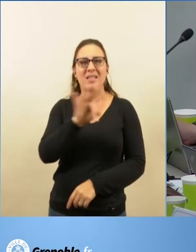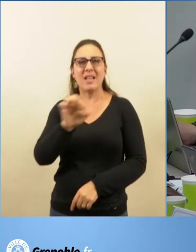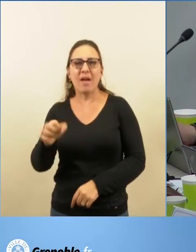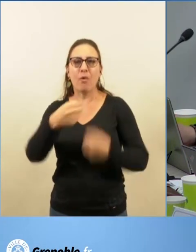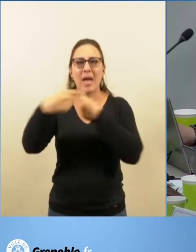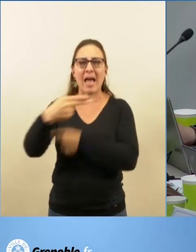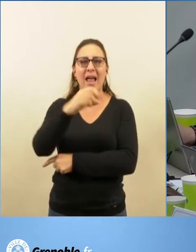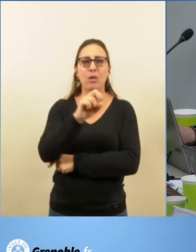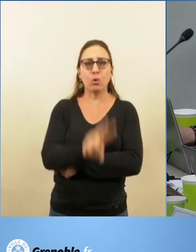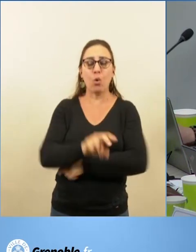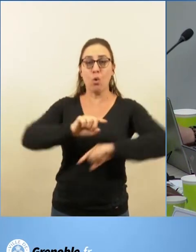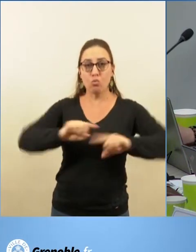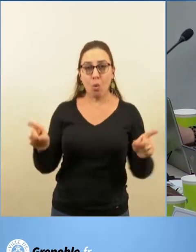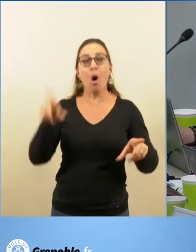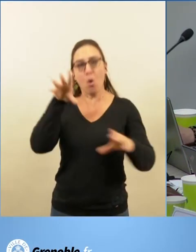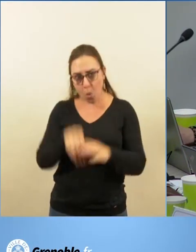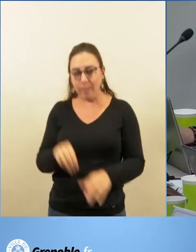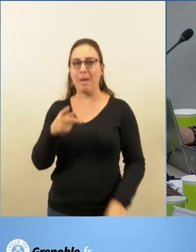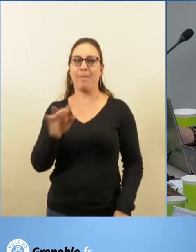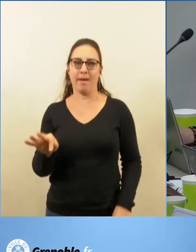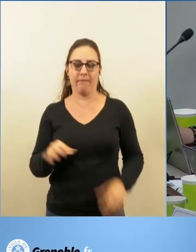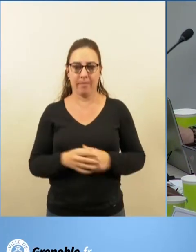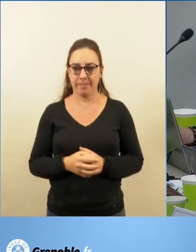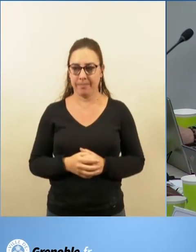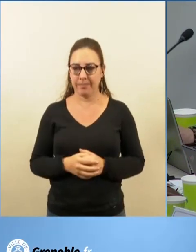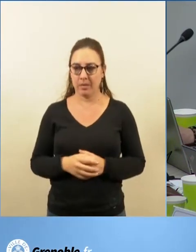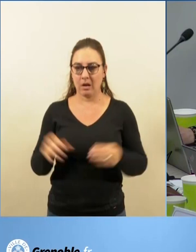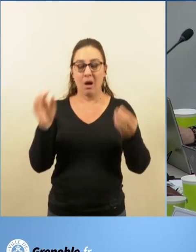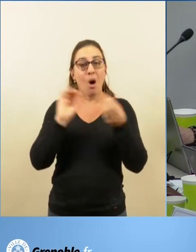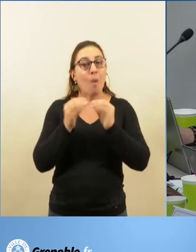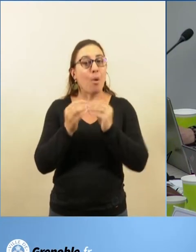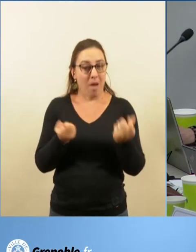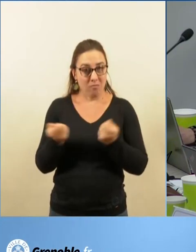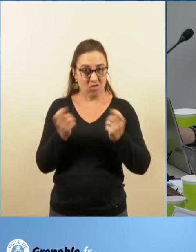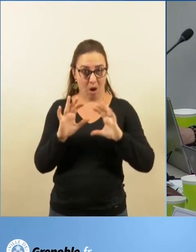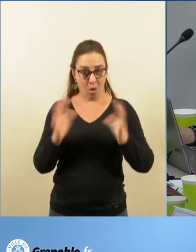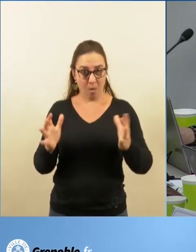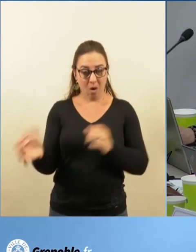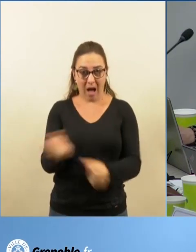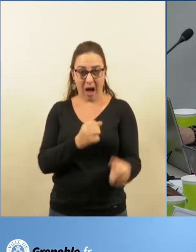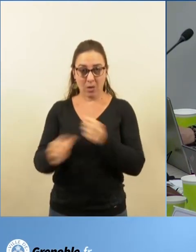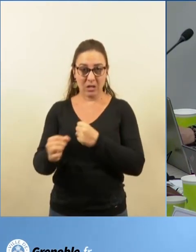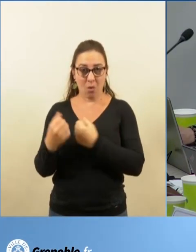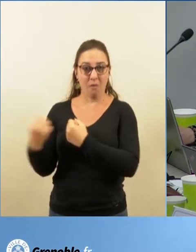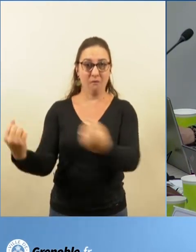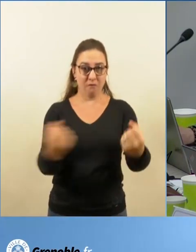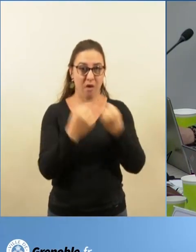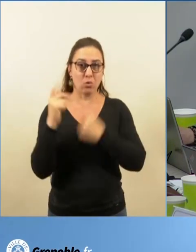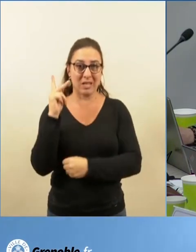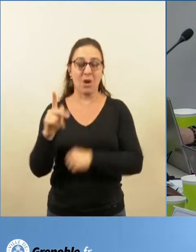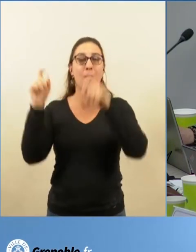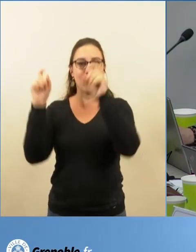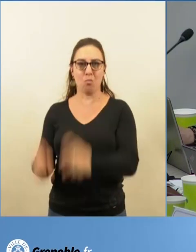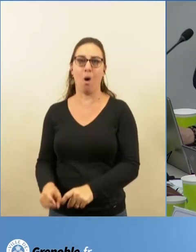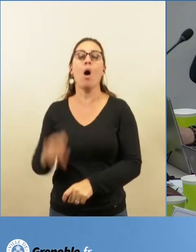d'oxyde d'azote on parle aussi de particules fines le problème c'est qu'on ne le réglera qu'en diminuant le nombre de kilomètres parcourus et non